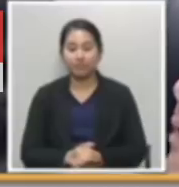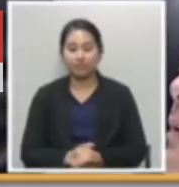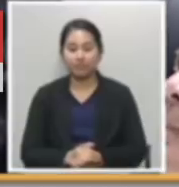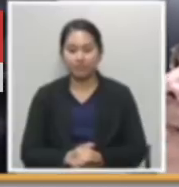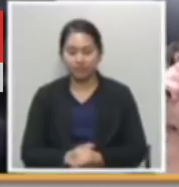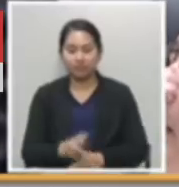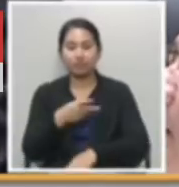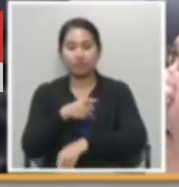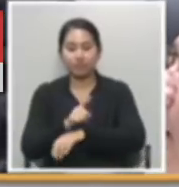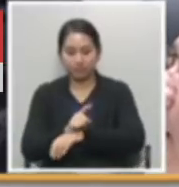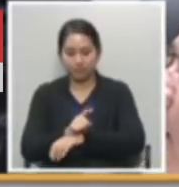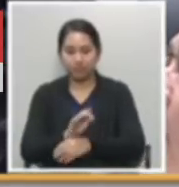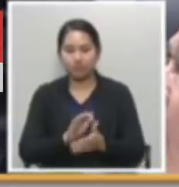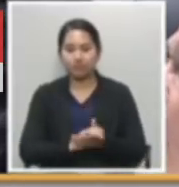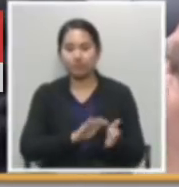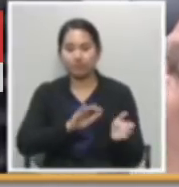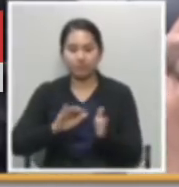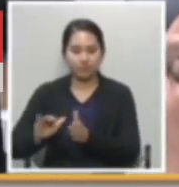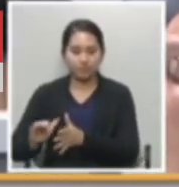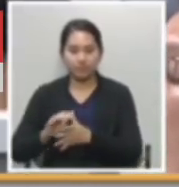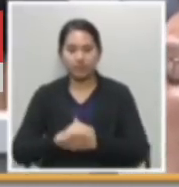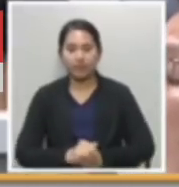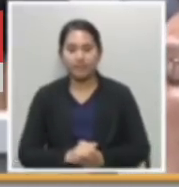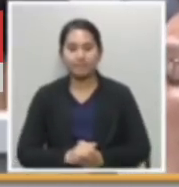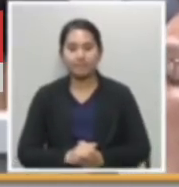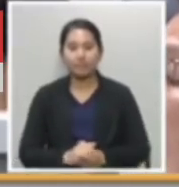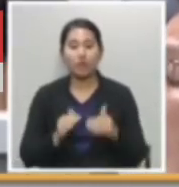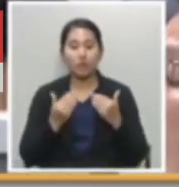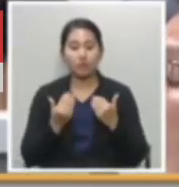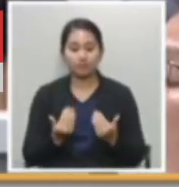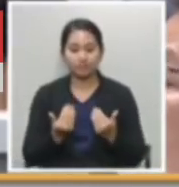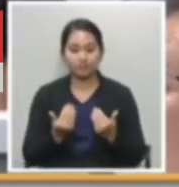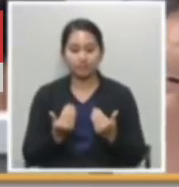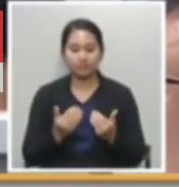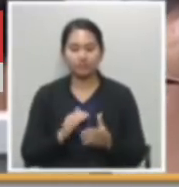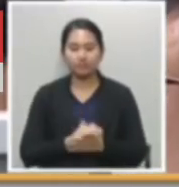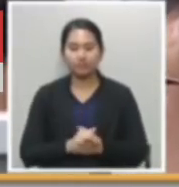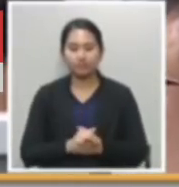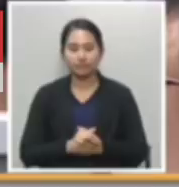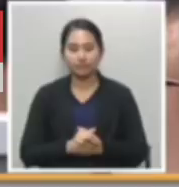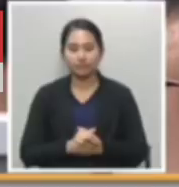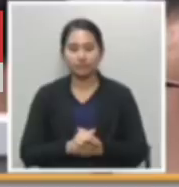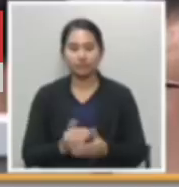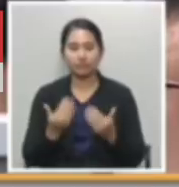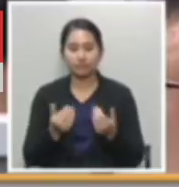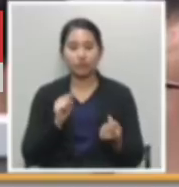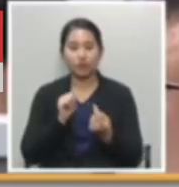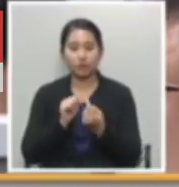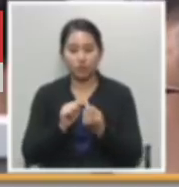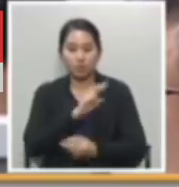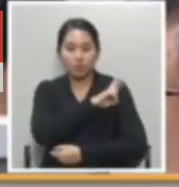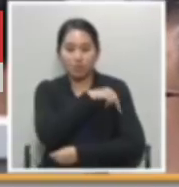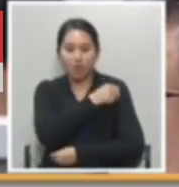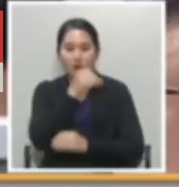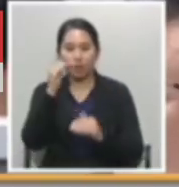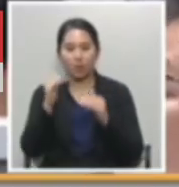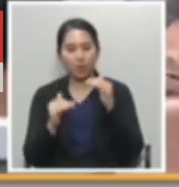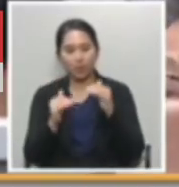กราบเรียนท่านประธานนะครับวันนี้ความเหลื่อมล้ำการรักษาพยาบาลมันมีม